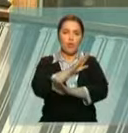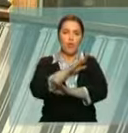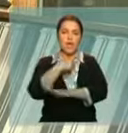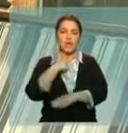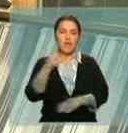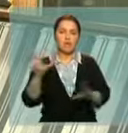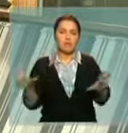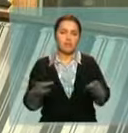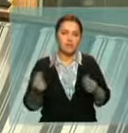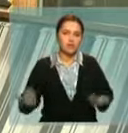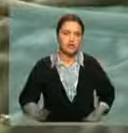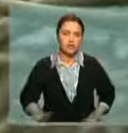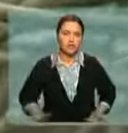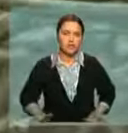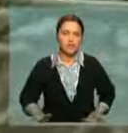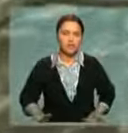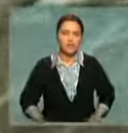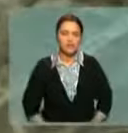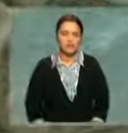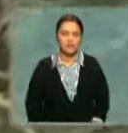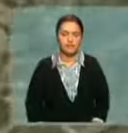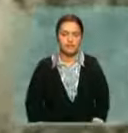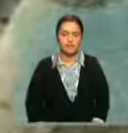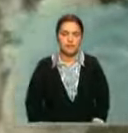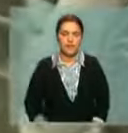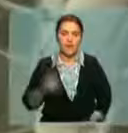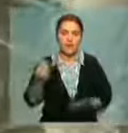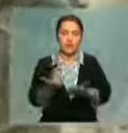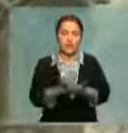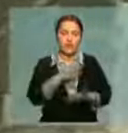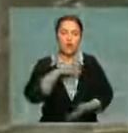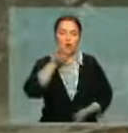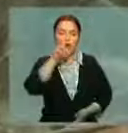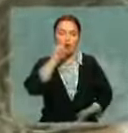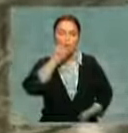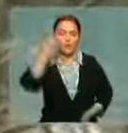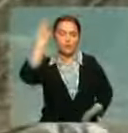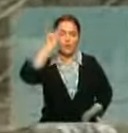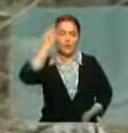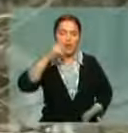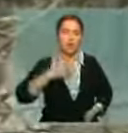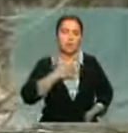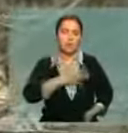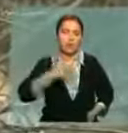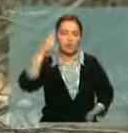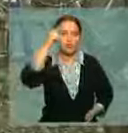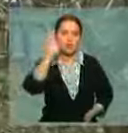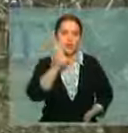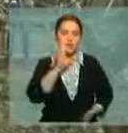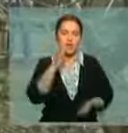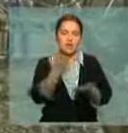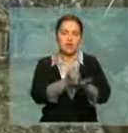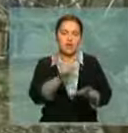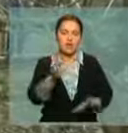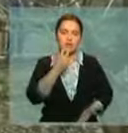опять выжил. Здорово живущий. Пришлось заново учиться говорить. Переживал, девушки не посмотрят, смеется